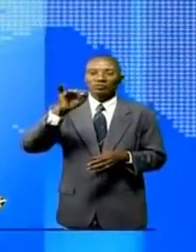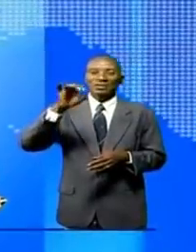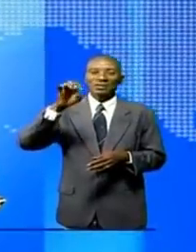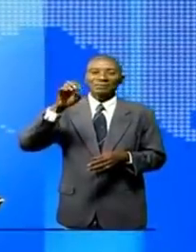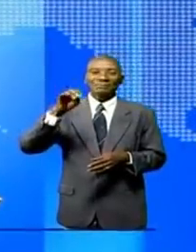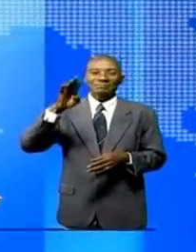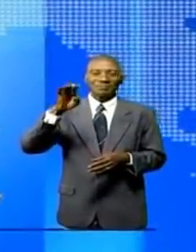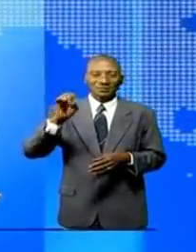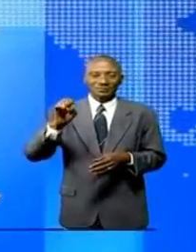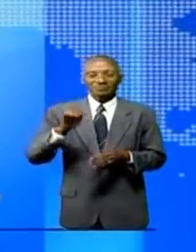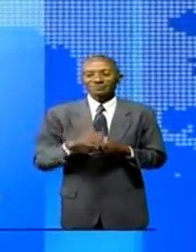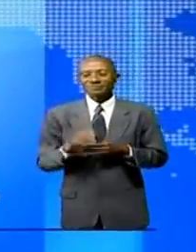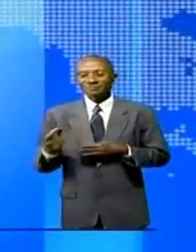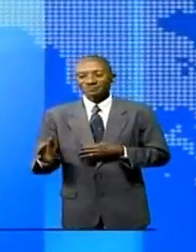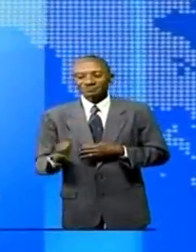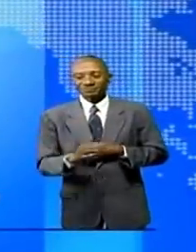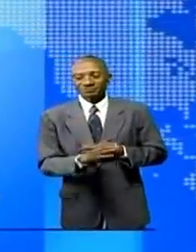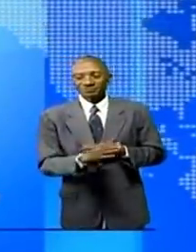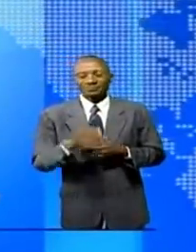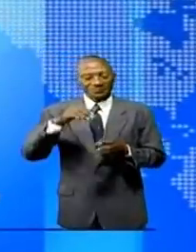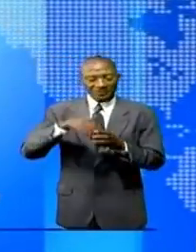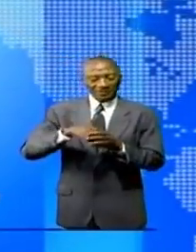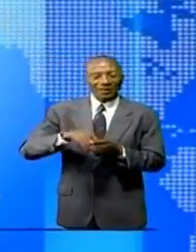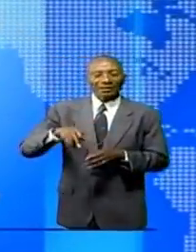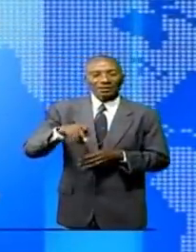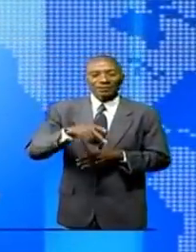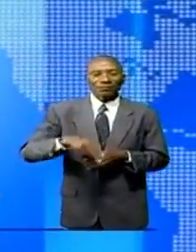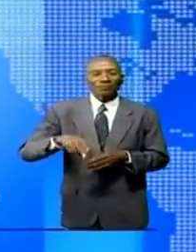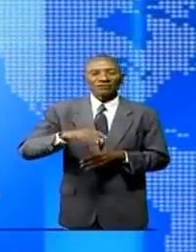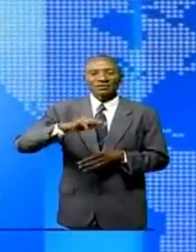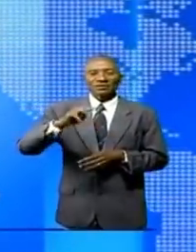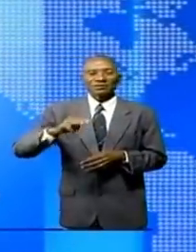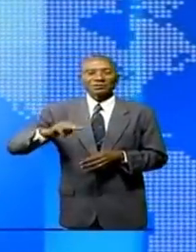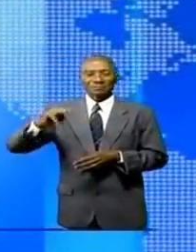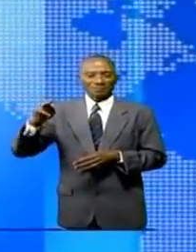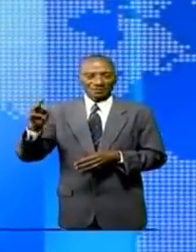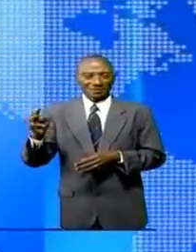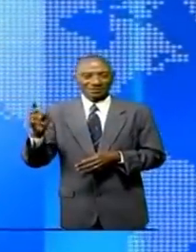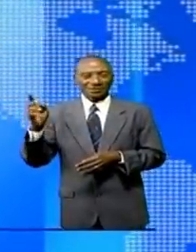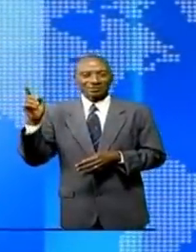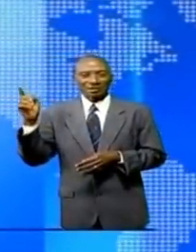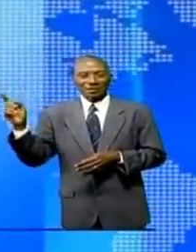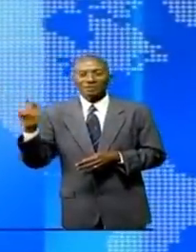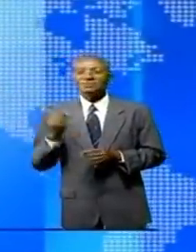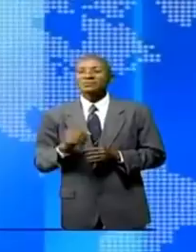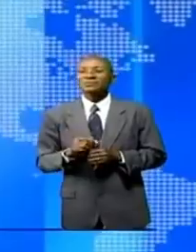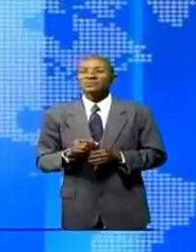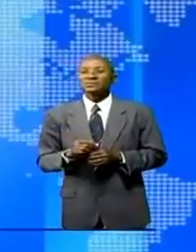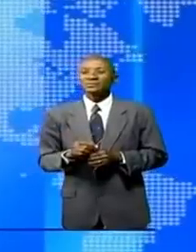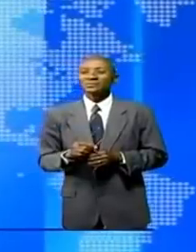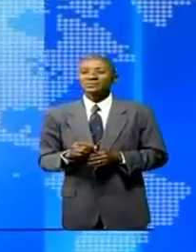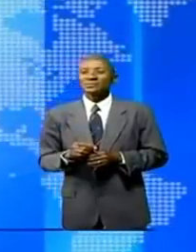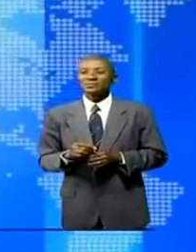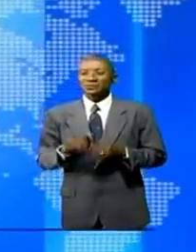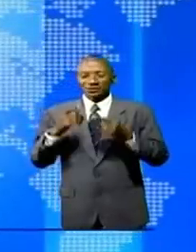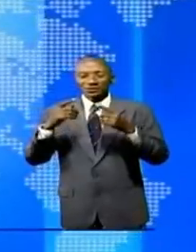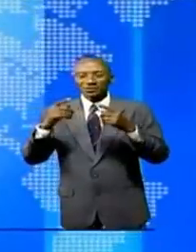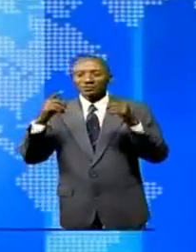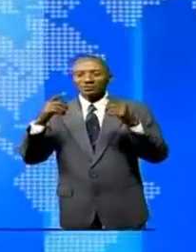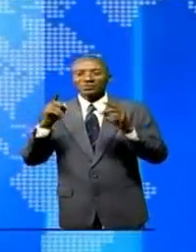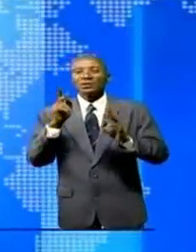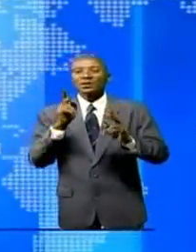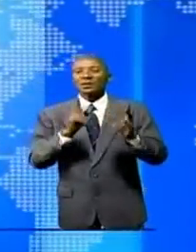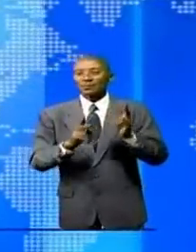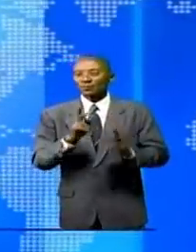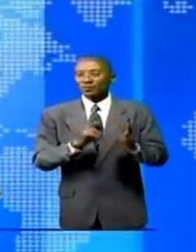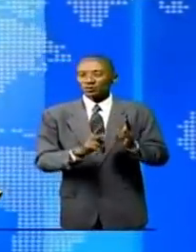Pendant ce temps, de la province du Maniema, les motards de la ville de Kindu et toute la population sont descendus dernièrement dans les grandes